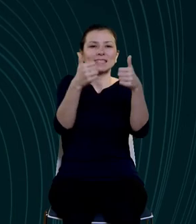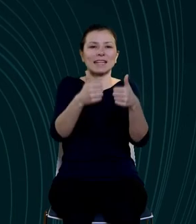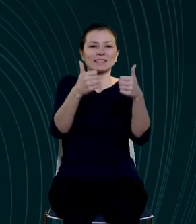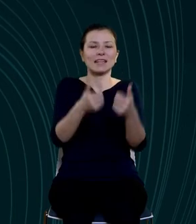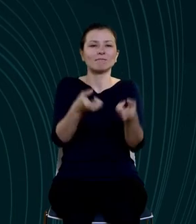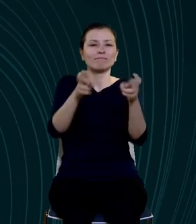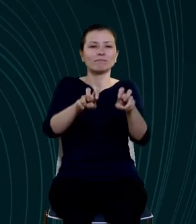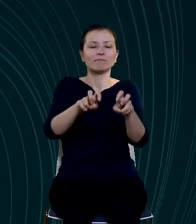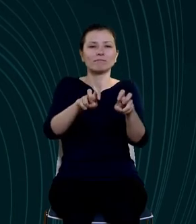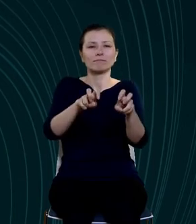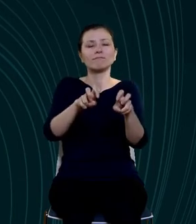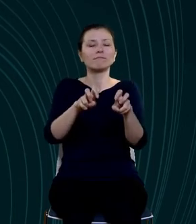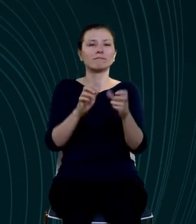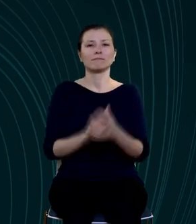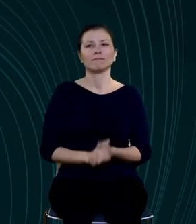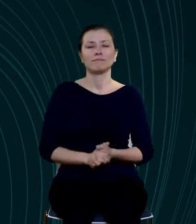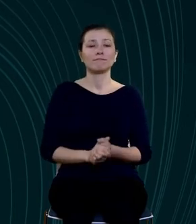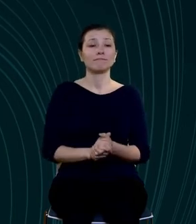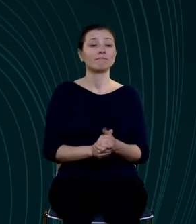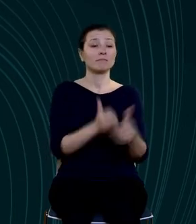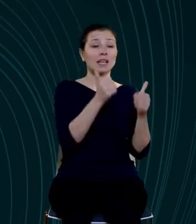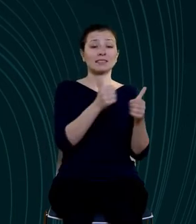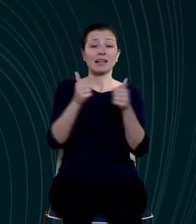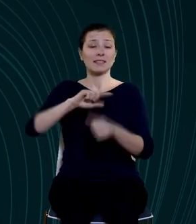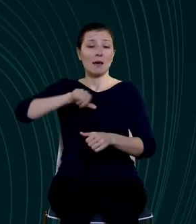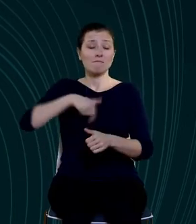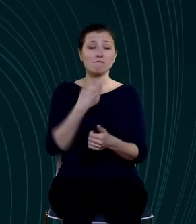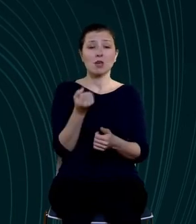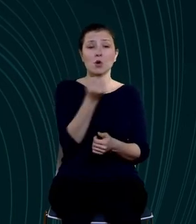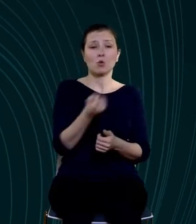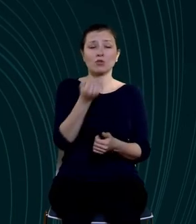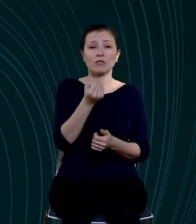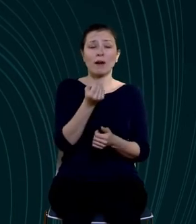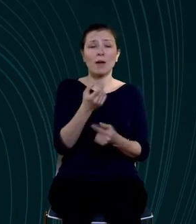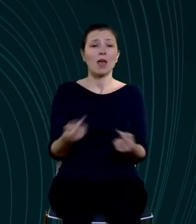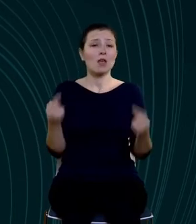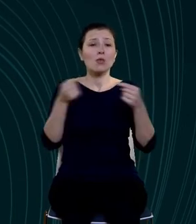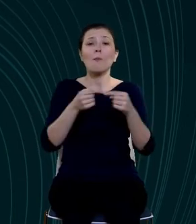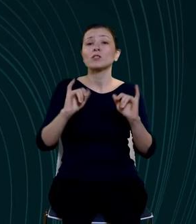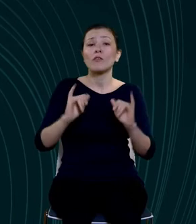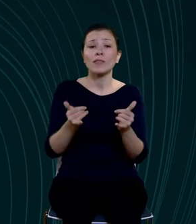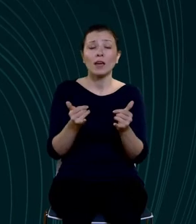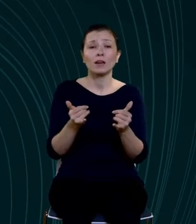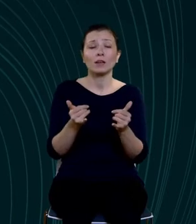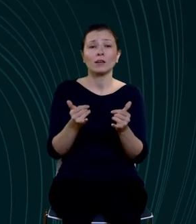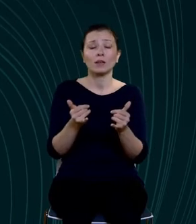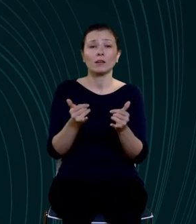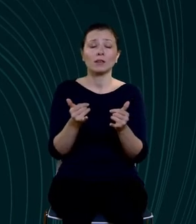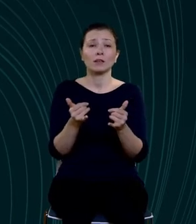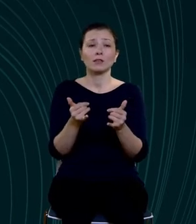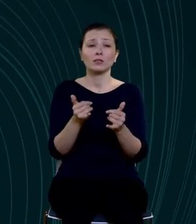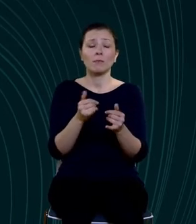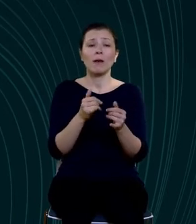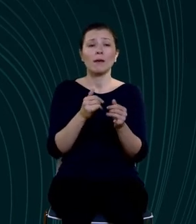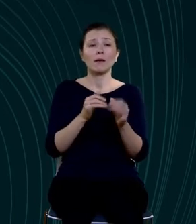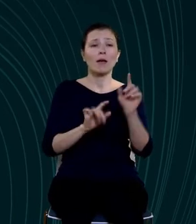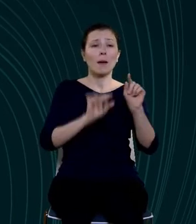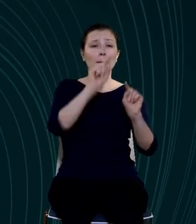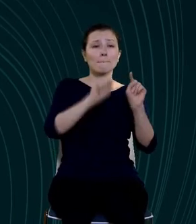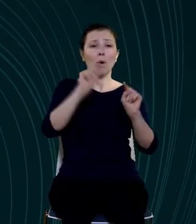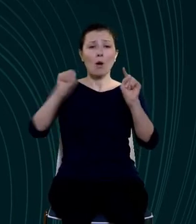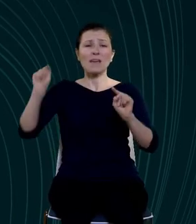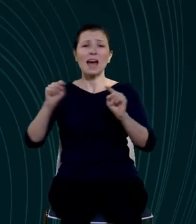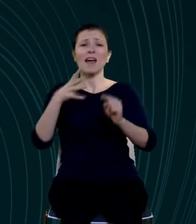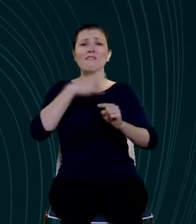elektromagnetycznego. Stacje, których używamy, skonfigurowane są w taki sposób, aby dokonywały pomiaru wartości